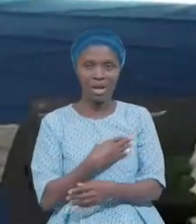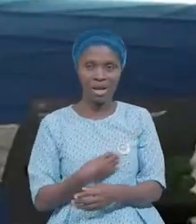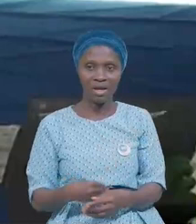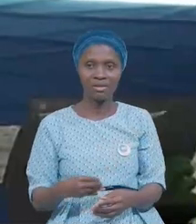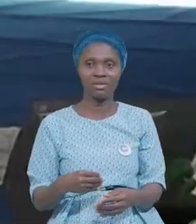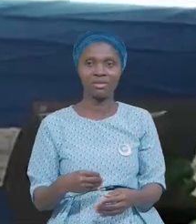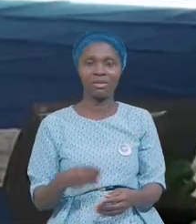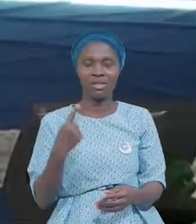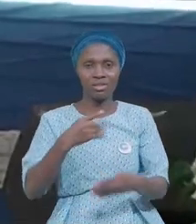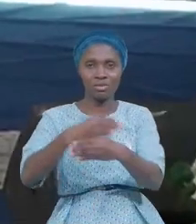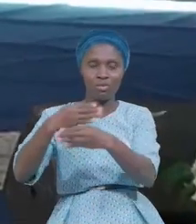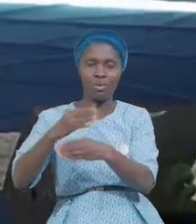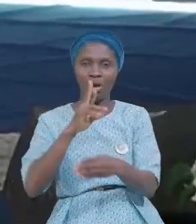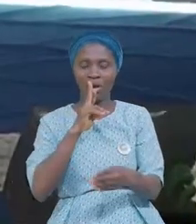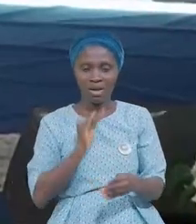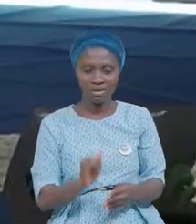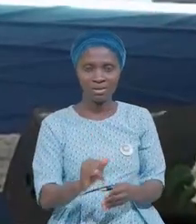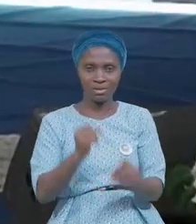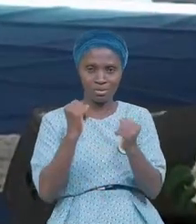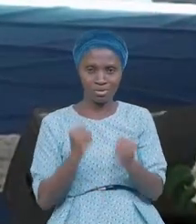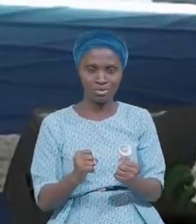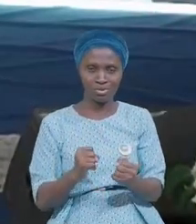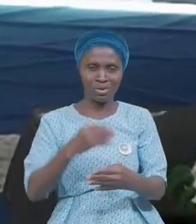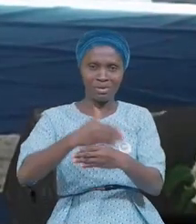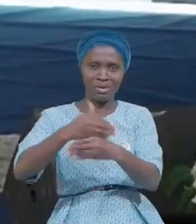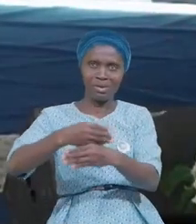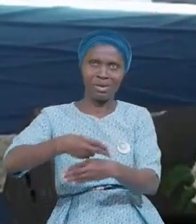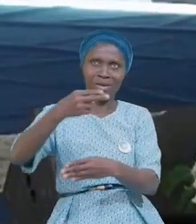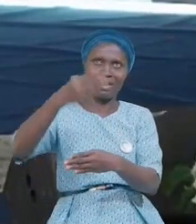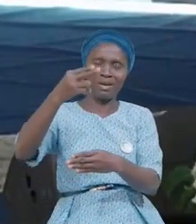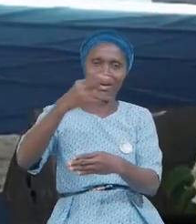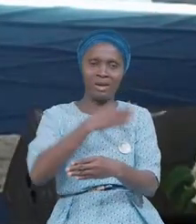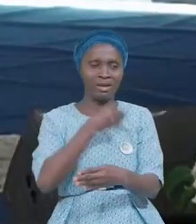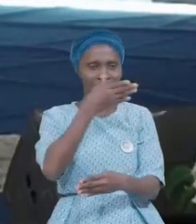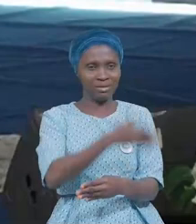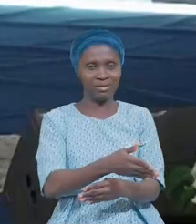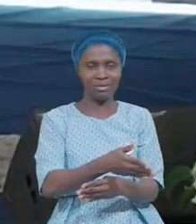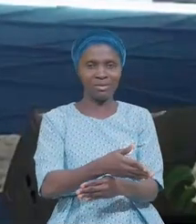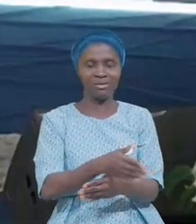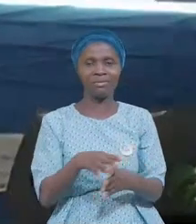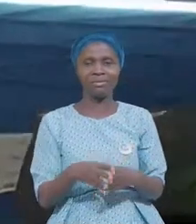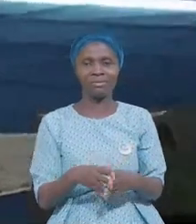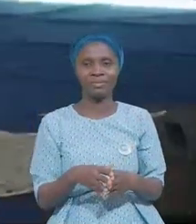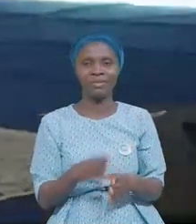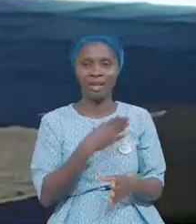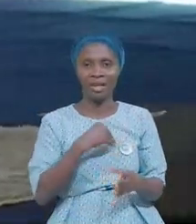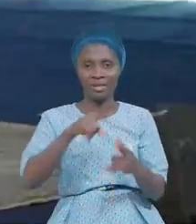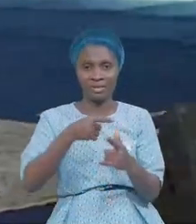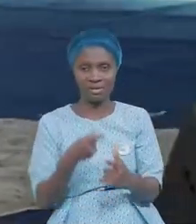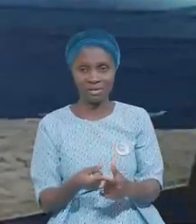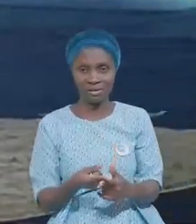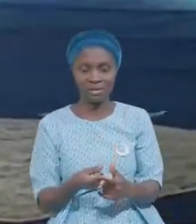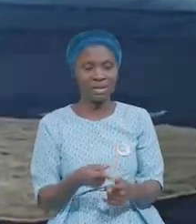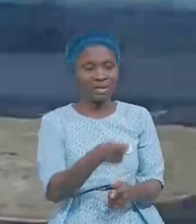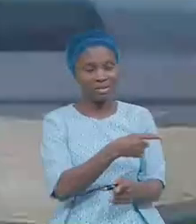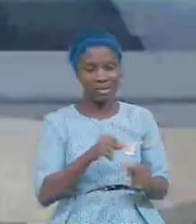étaient toujours aussi fort solides et permanents comme ils étaient. Et ils ont fait